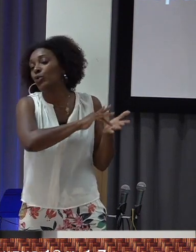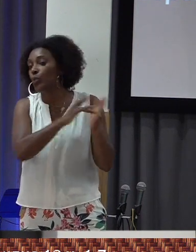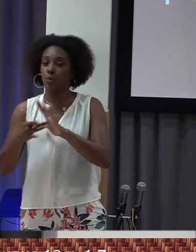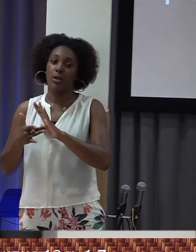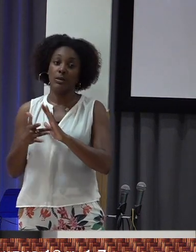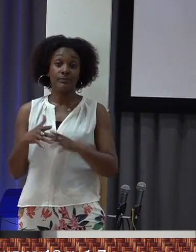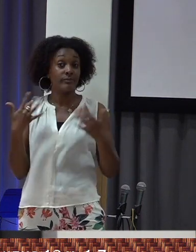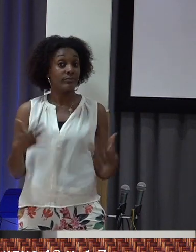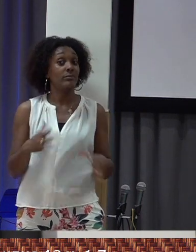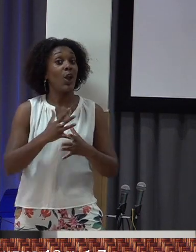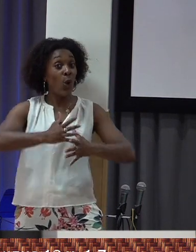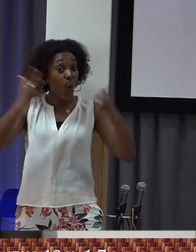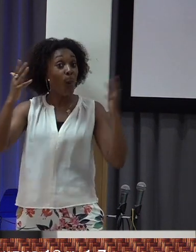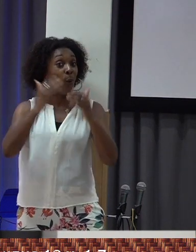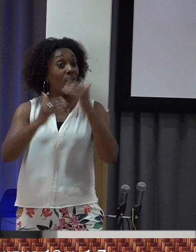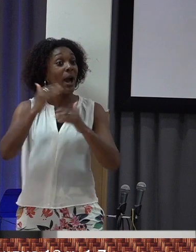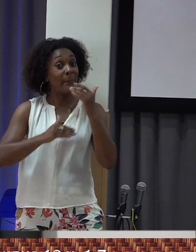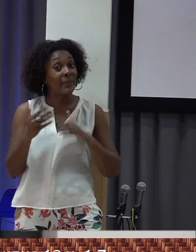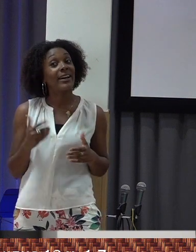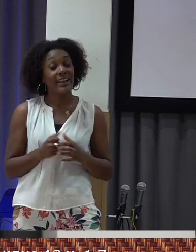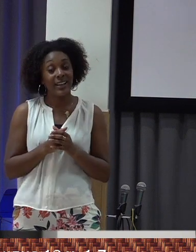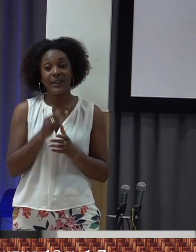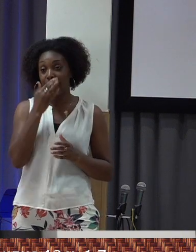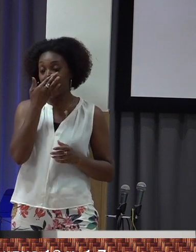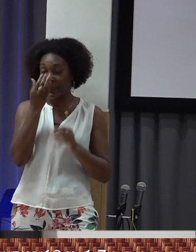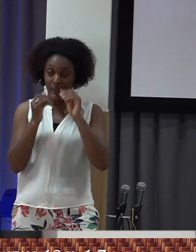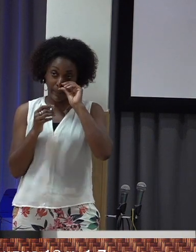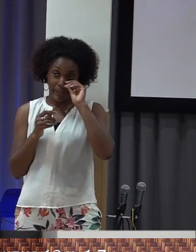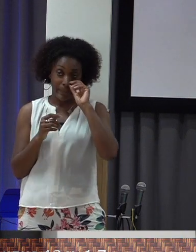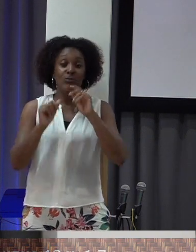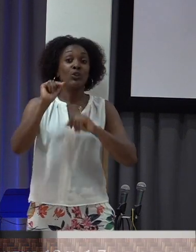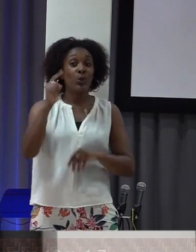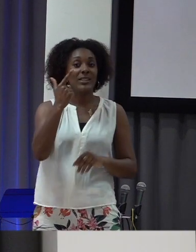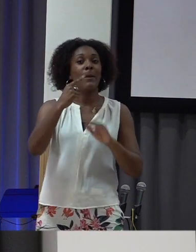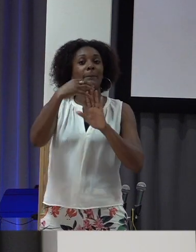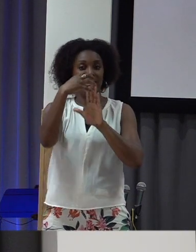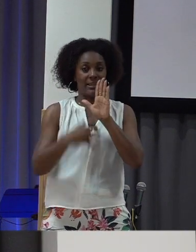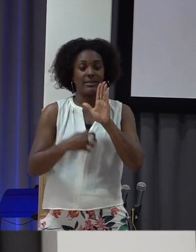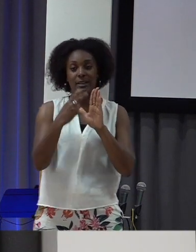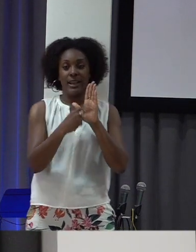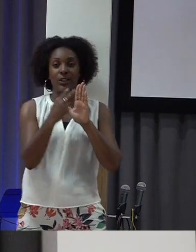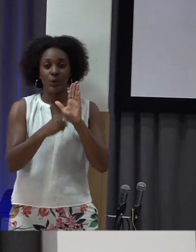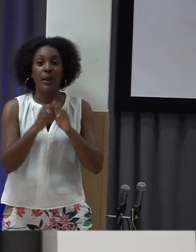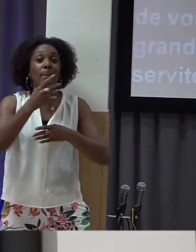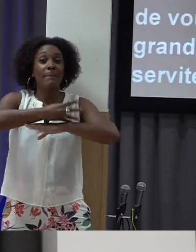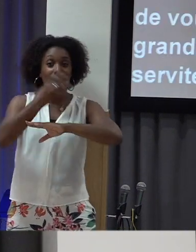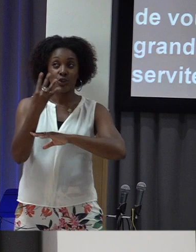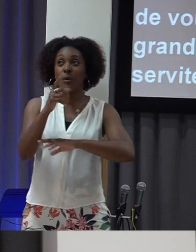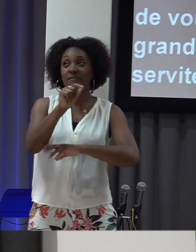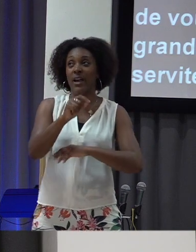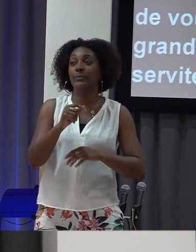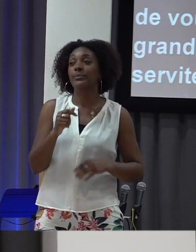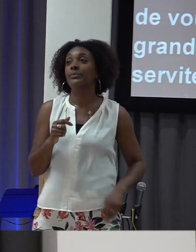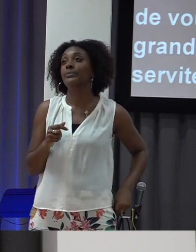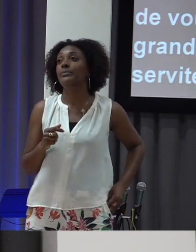programme. Alors, la deuxième lecture se situe dans Matthieu 20, versets 25 à 28.